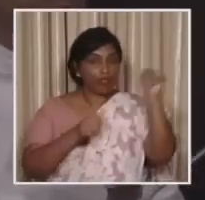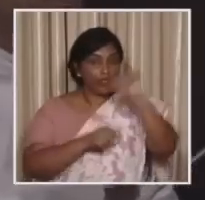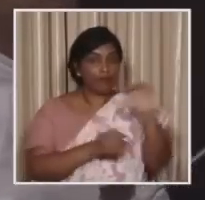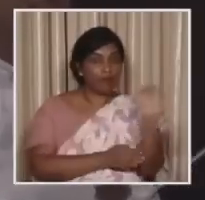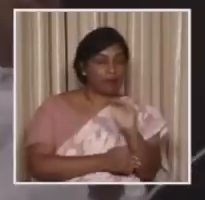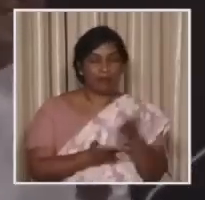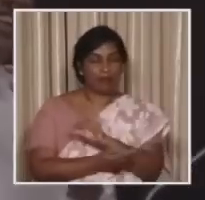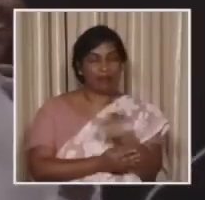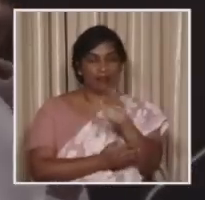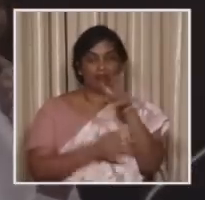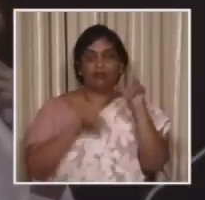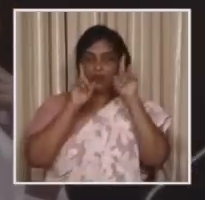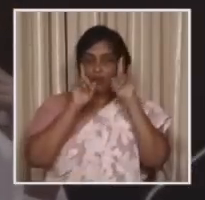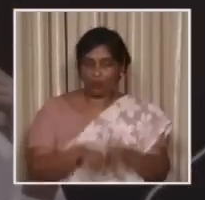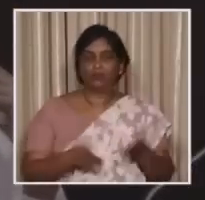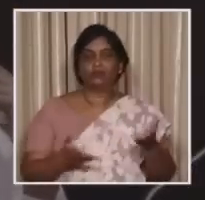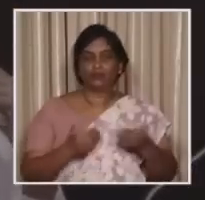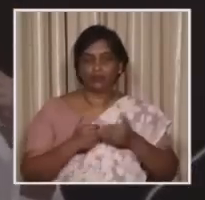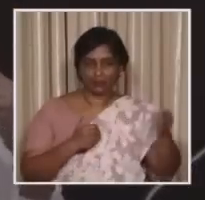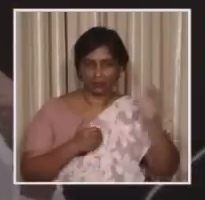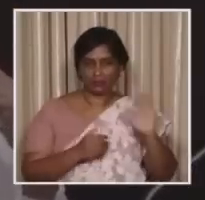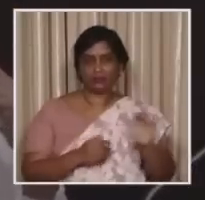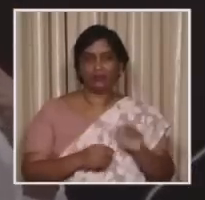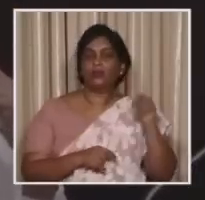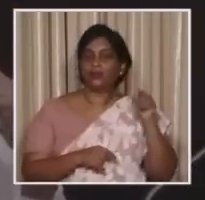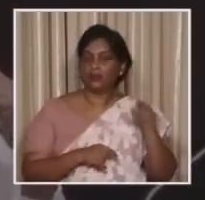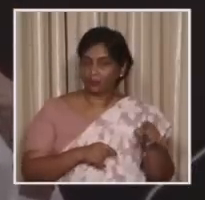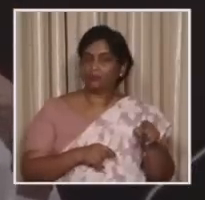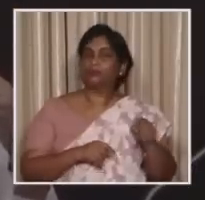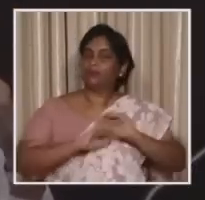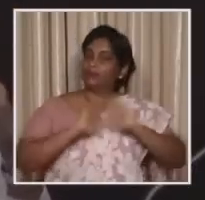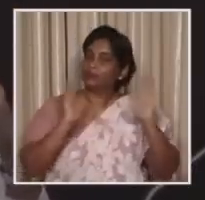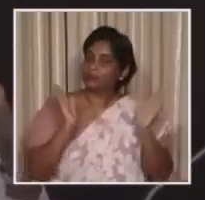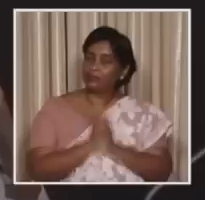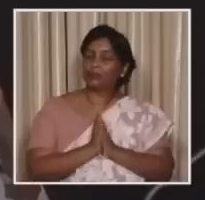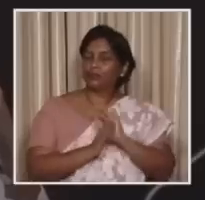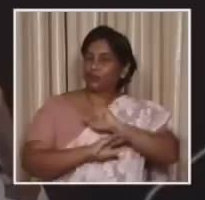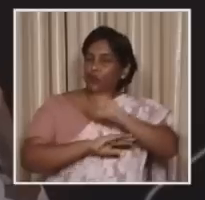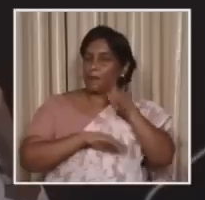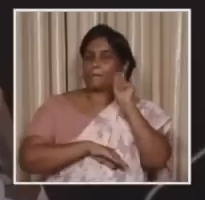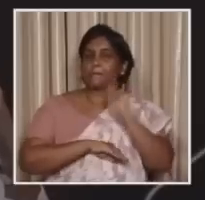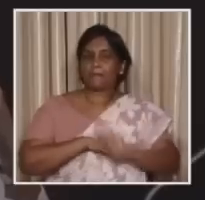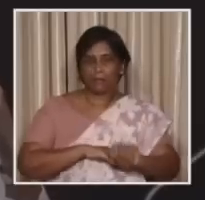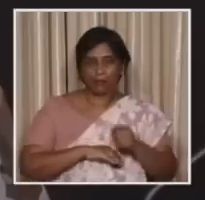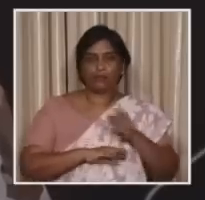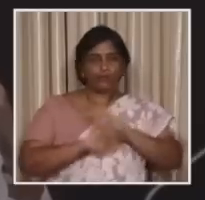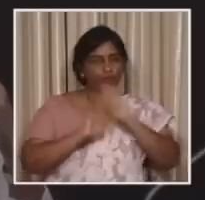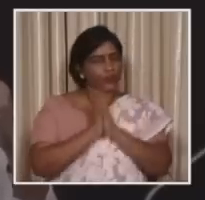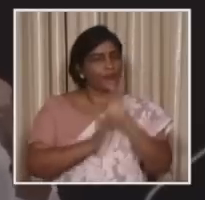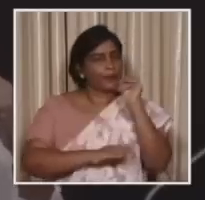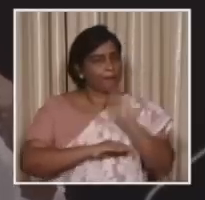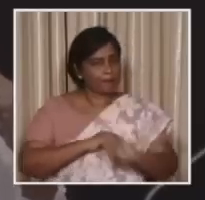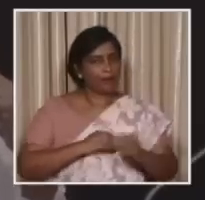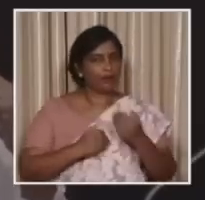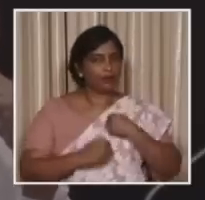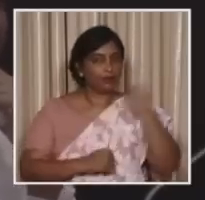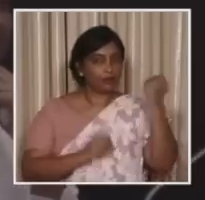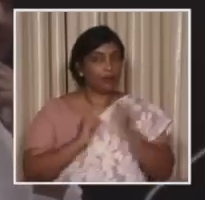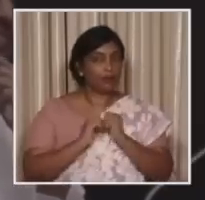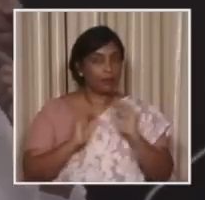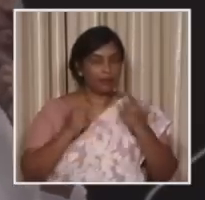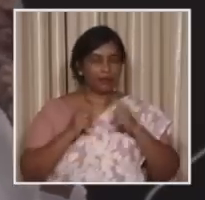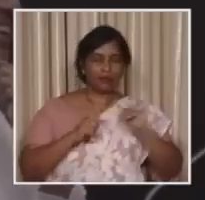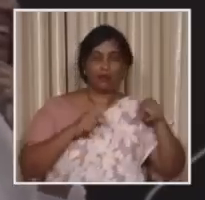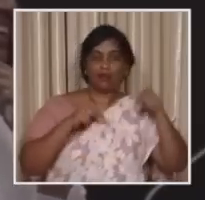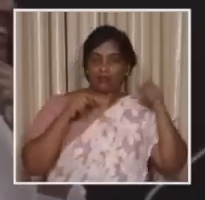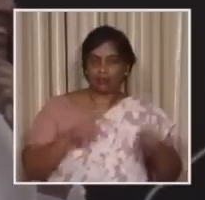ba e wage tattwayak tamai me udawa vela tiyenne mokada me serum ekak salasum dan me serum ekak salasum dan mama kathawa patang ganna hitiye wena